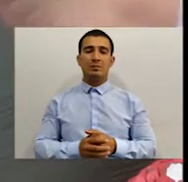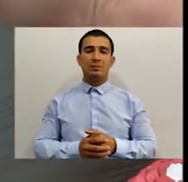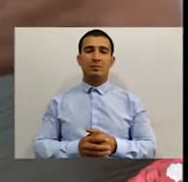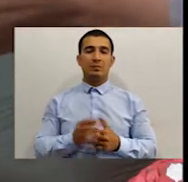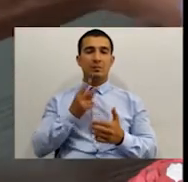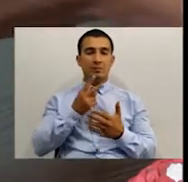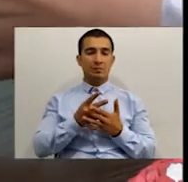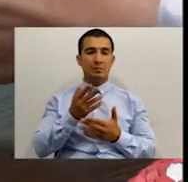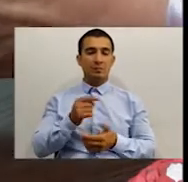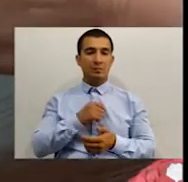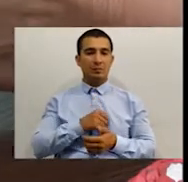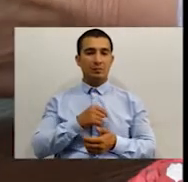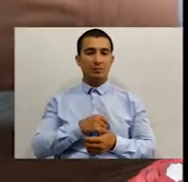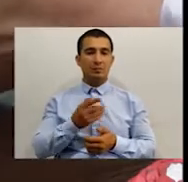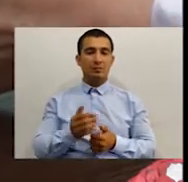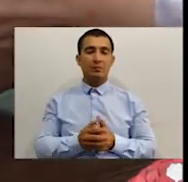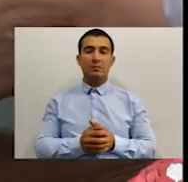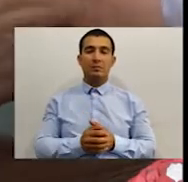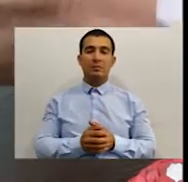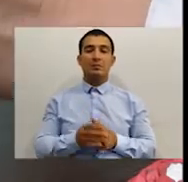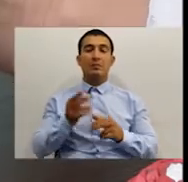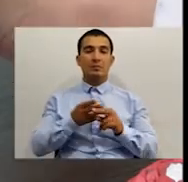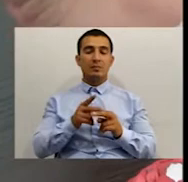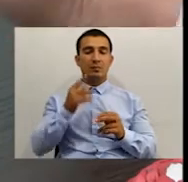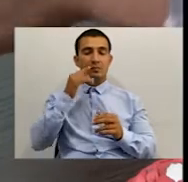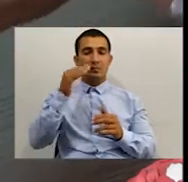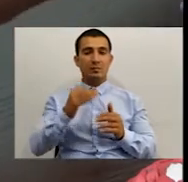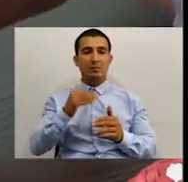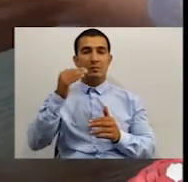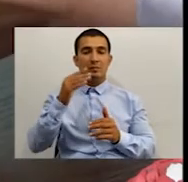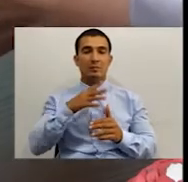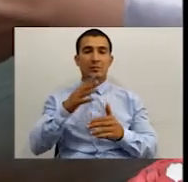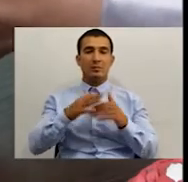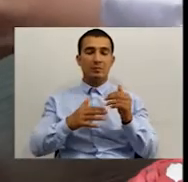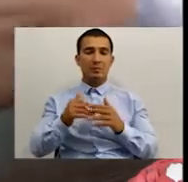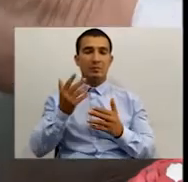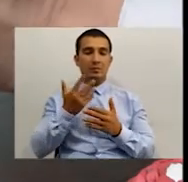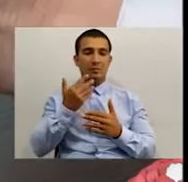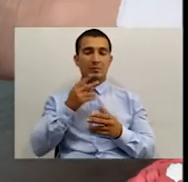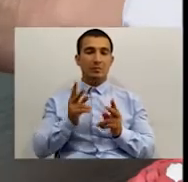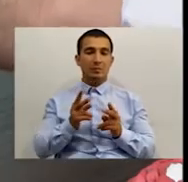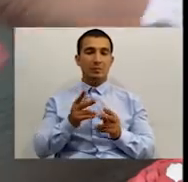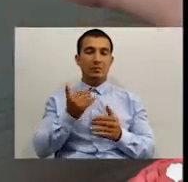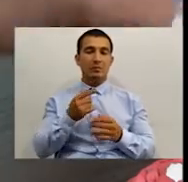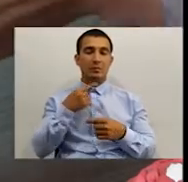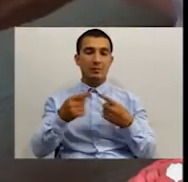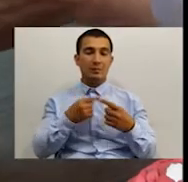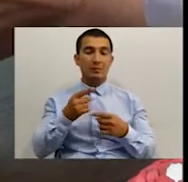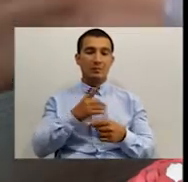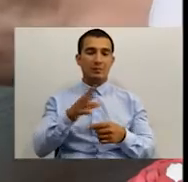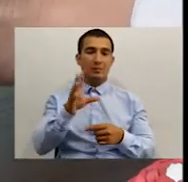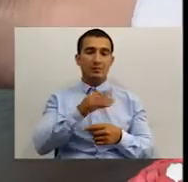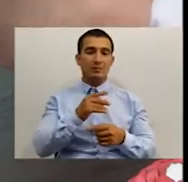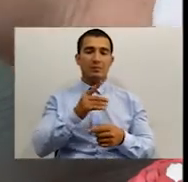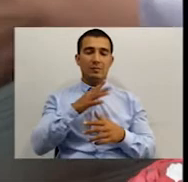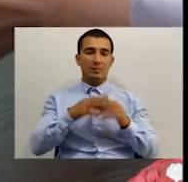Тегеден. Түшіріп, кенгісіні тепасыға. Бұнысы тепа дей. Бастан тегіден түшіп, кенгісіні тепасыға.